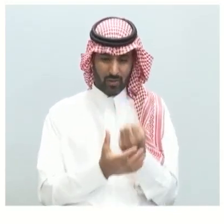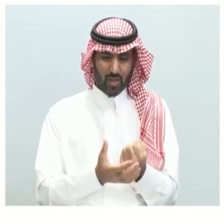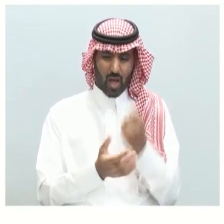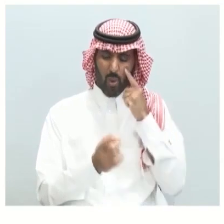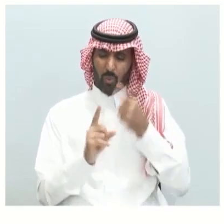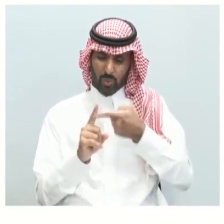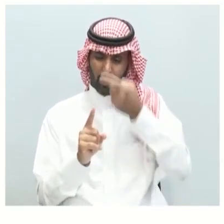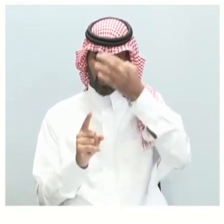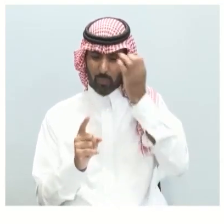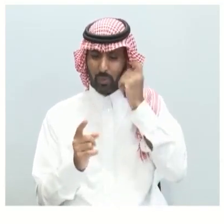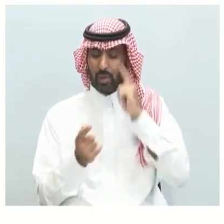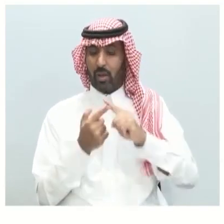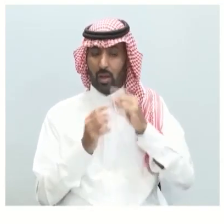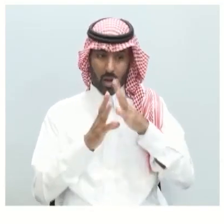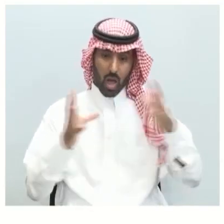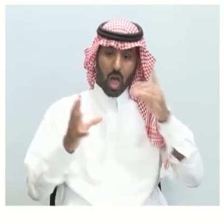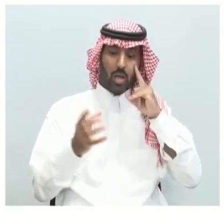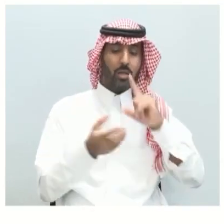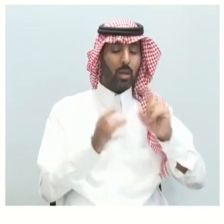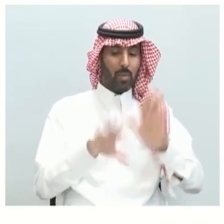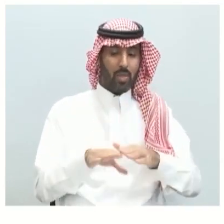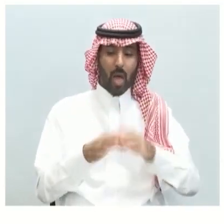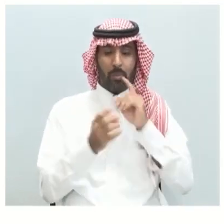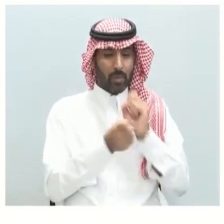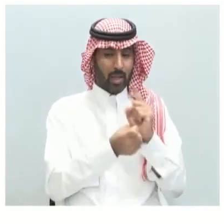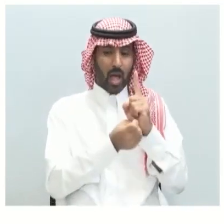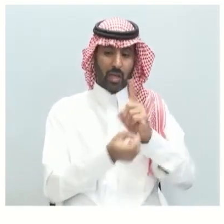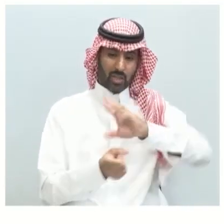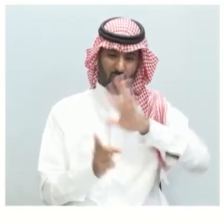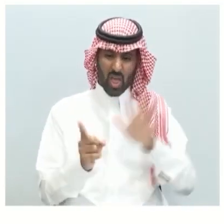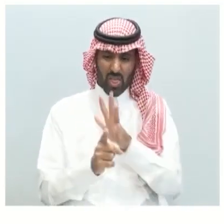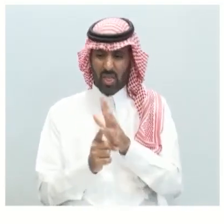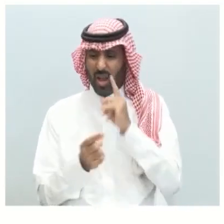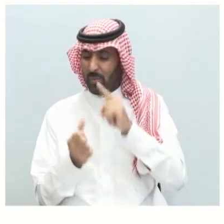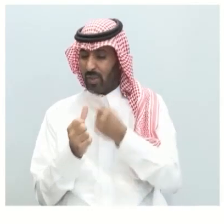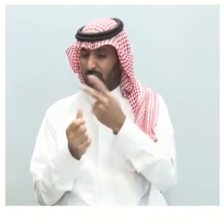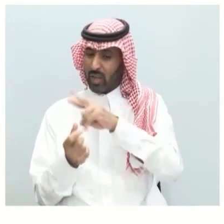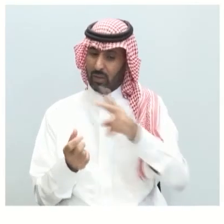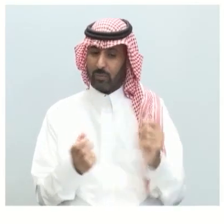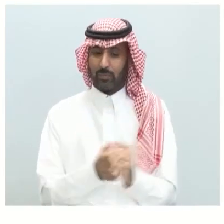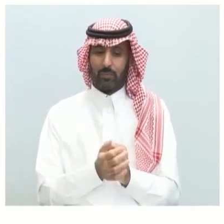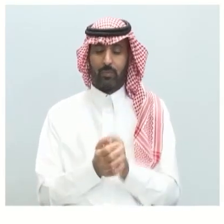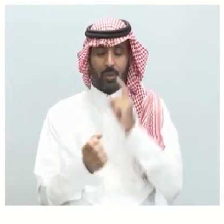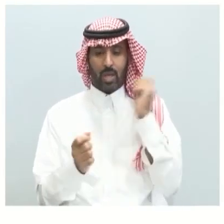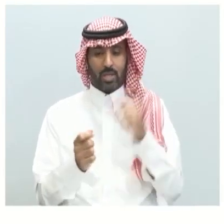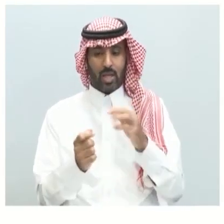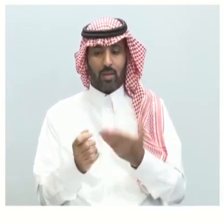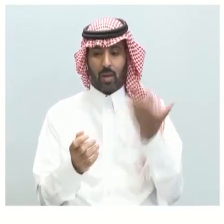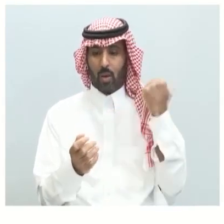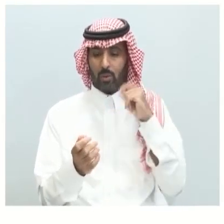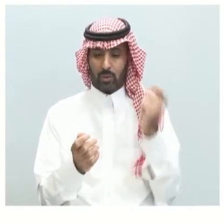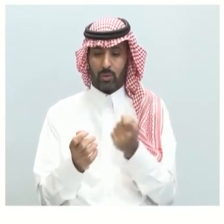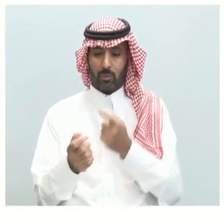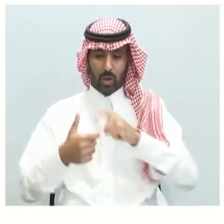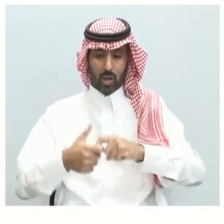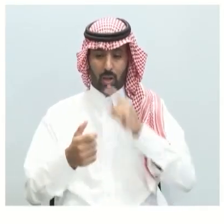درجه الحراره او الحجم لكميه ثابته من الغاز ستؤثر على المتغيرين الاخرين اهدافنا كانت تكتب